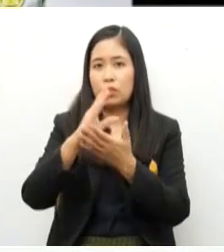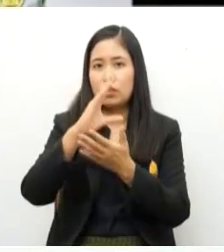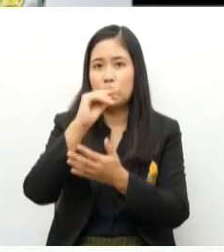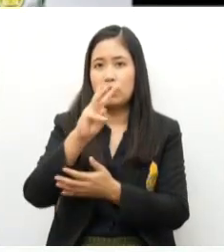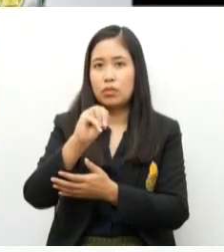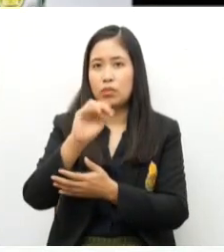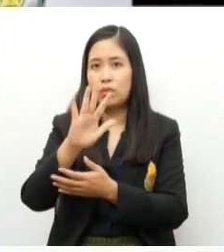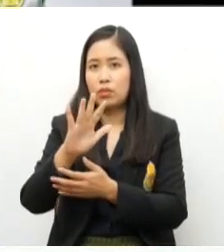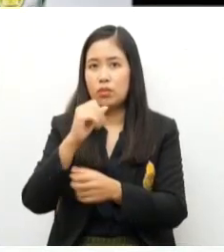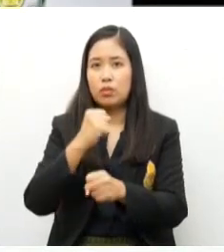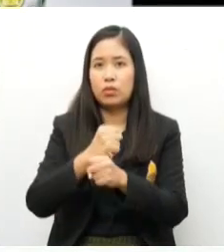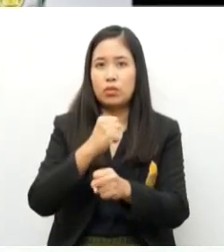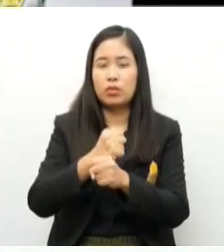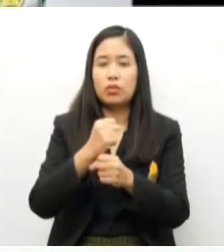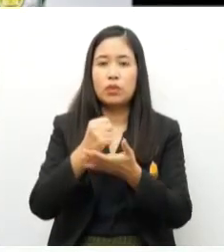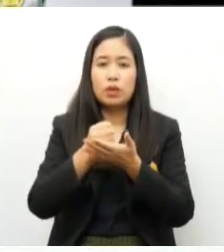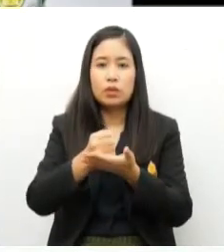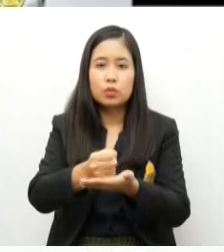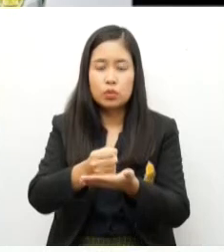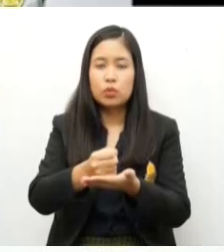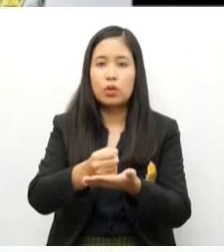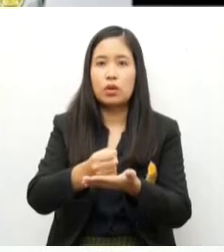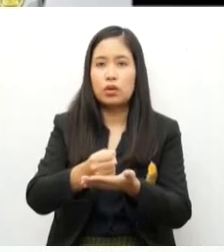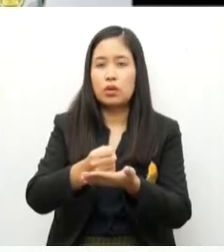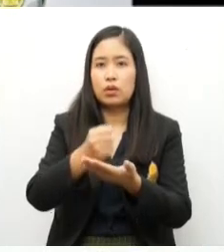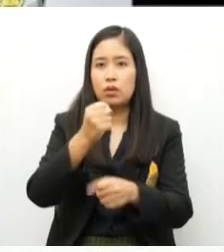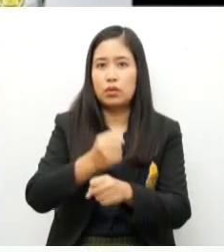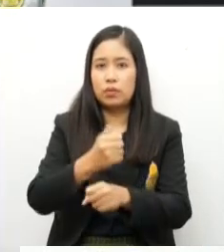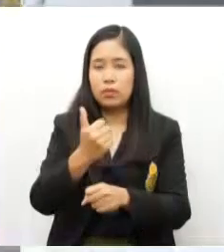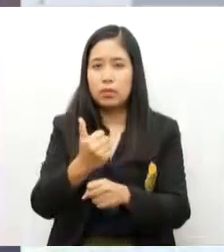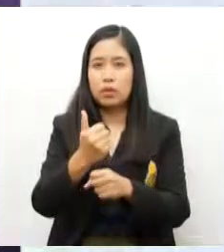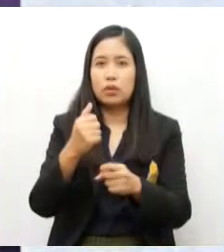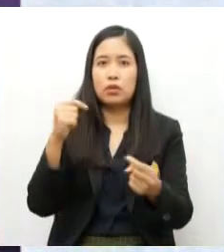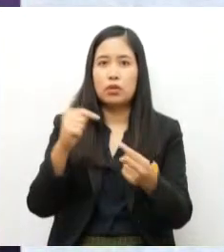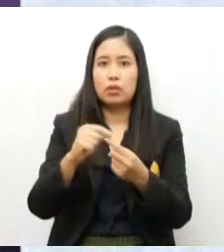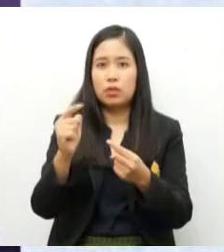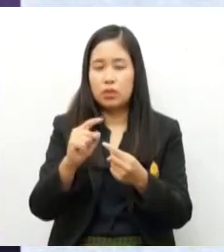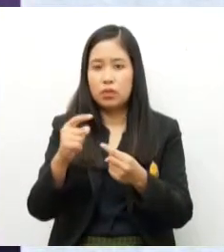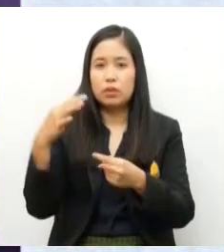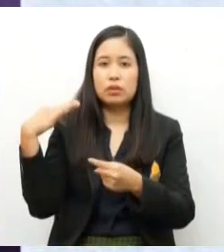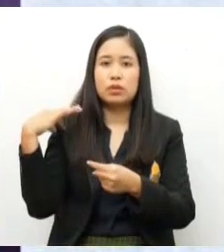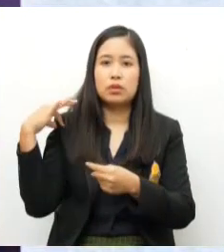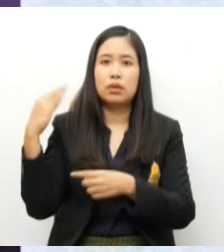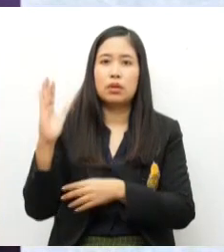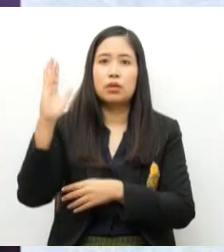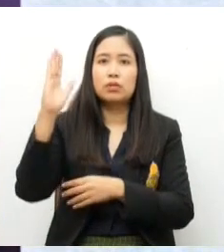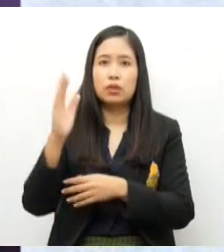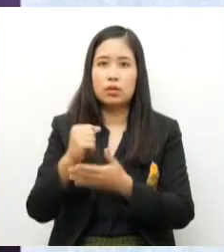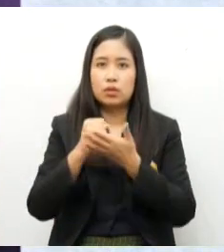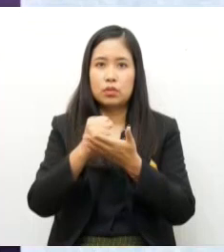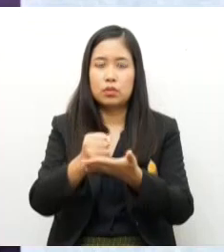ได้ทำคุณูปการในการช่วยเหลือนะครับทำในลักษณะเป็นอาจิตอาสานะครับช่วยเหลือผู้ยากไร้รวม